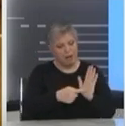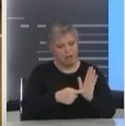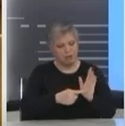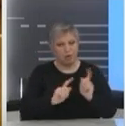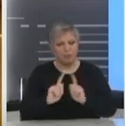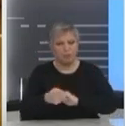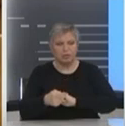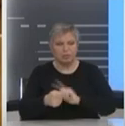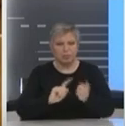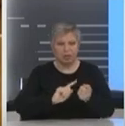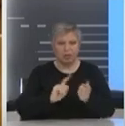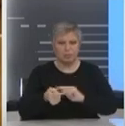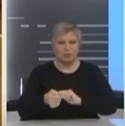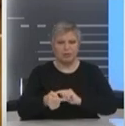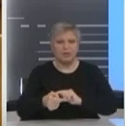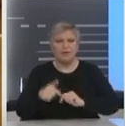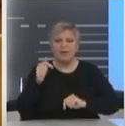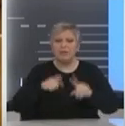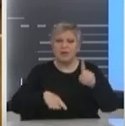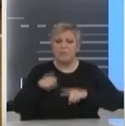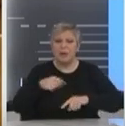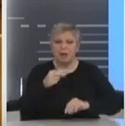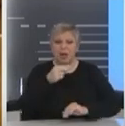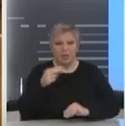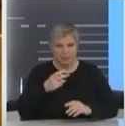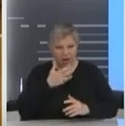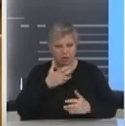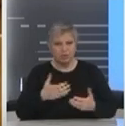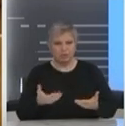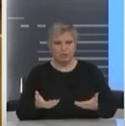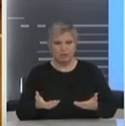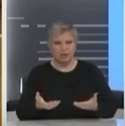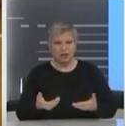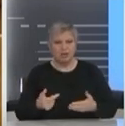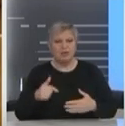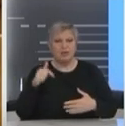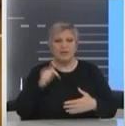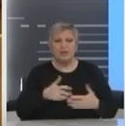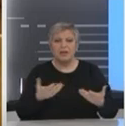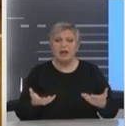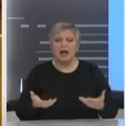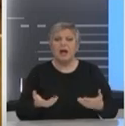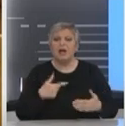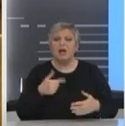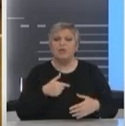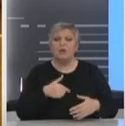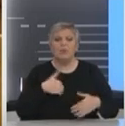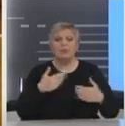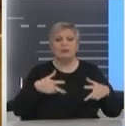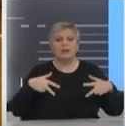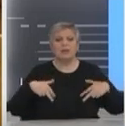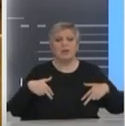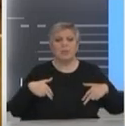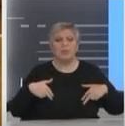κενά ακόμα και σε προφανή ζητήματα. Όλα όσα λύνονταν τελικά με φωτογραφικές διατάξεις και υπουργικές αποφάσεις, ώστε